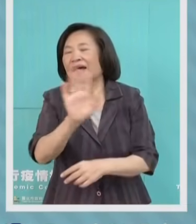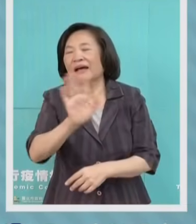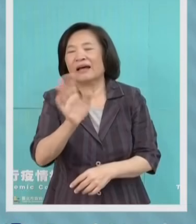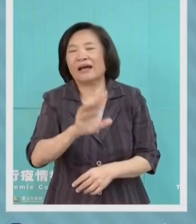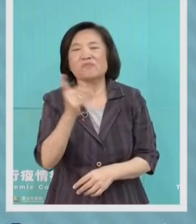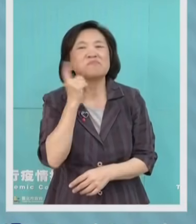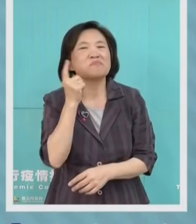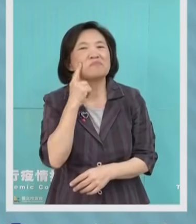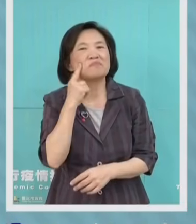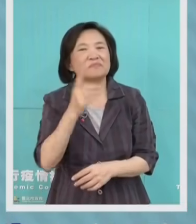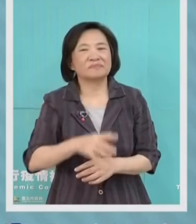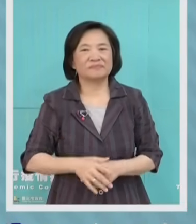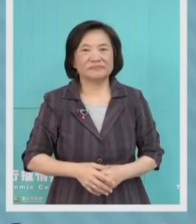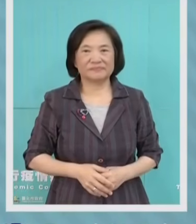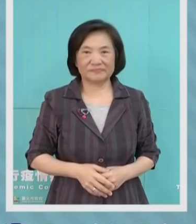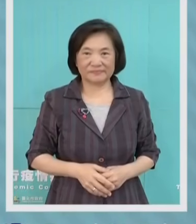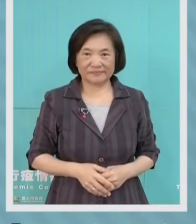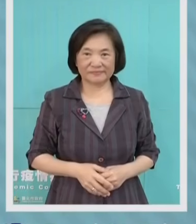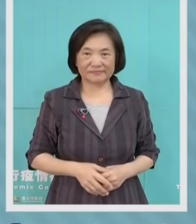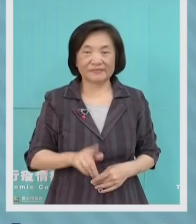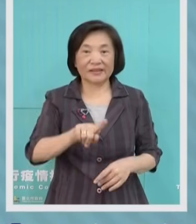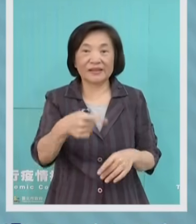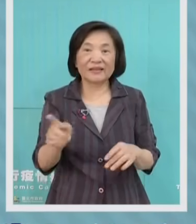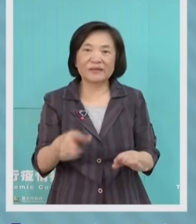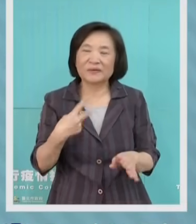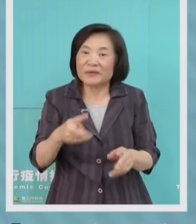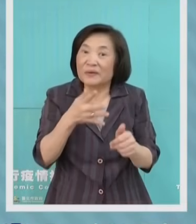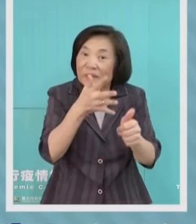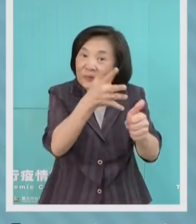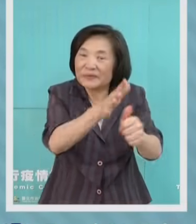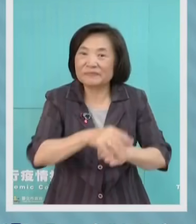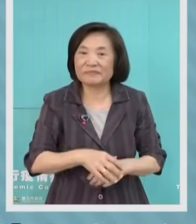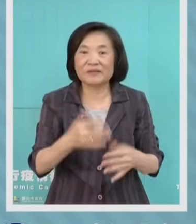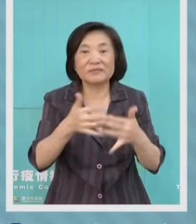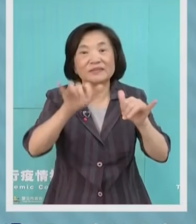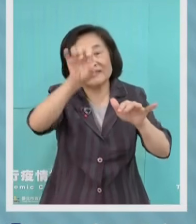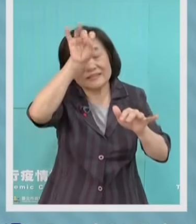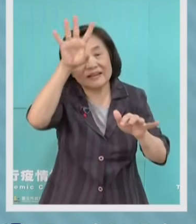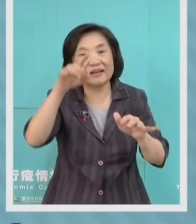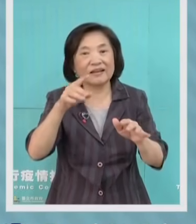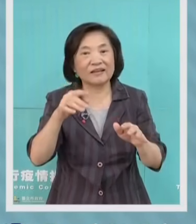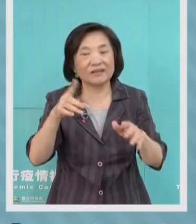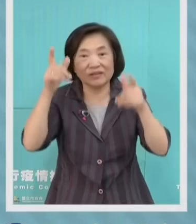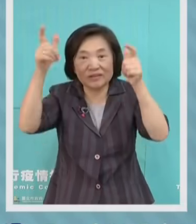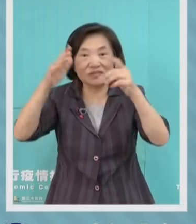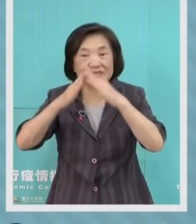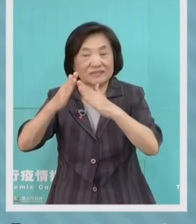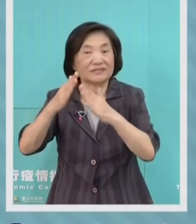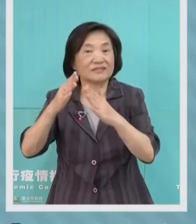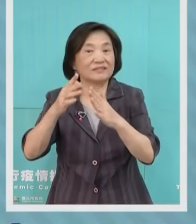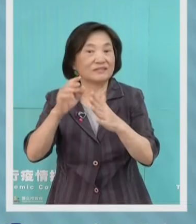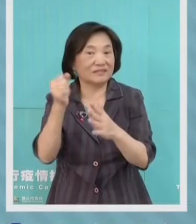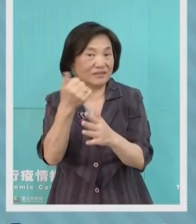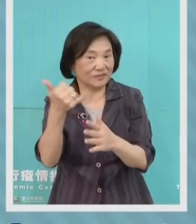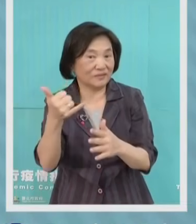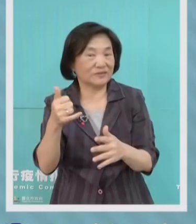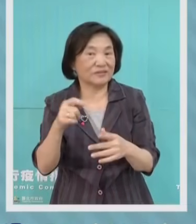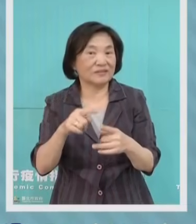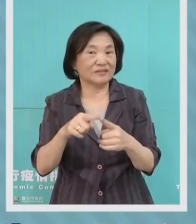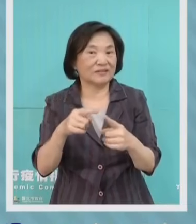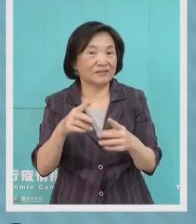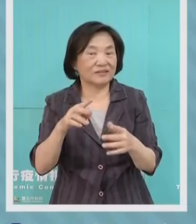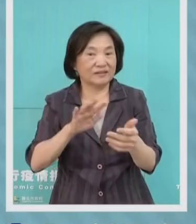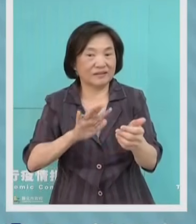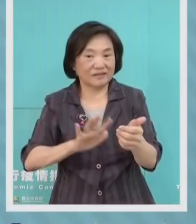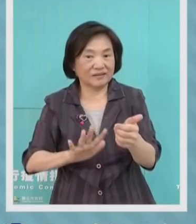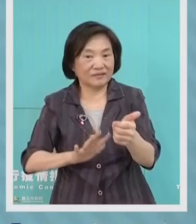哎，市长， 中时影旗 这边还是要接续追问，那民进党的高雄市的一些立委跟议员，就是